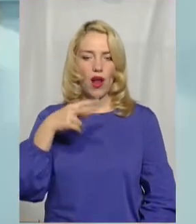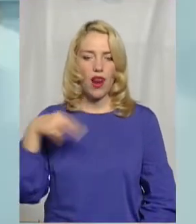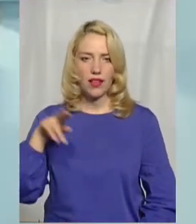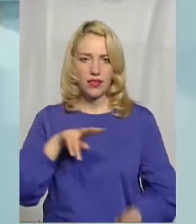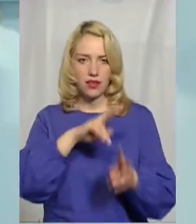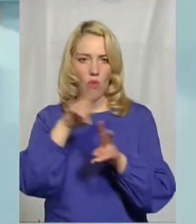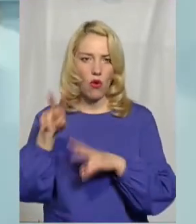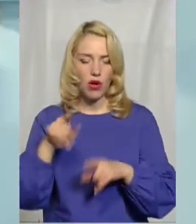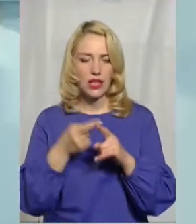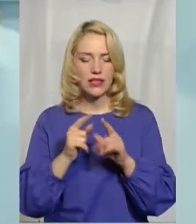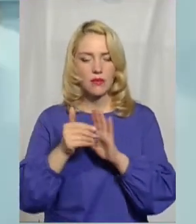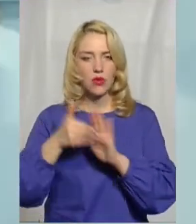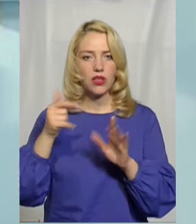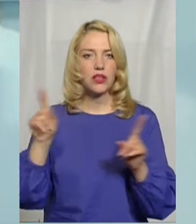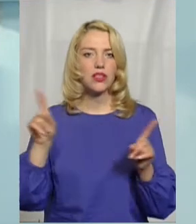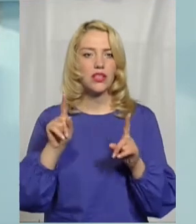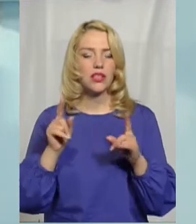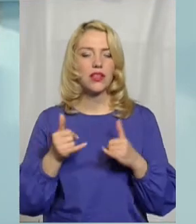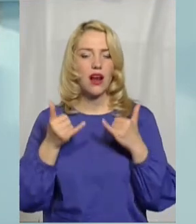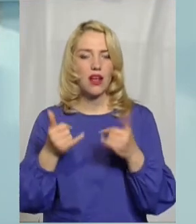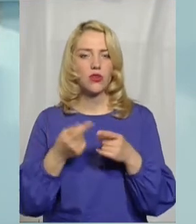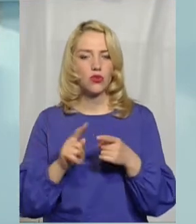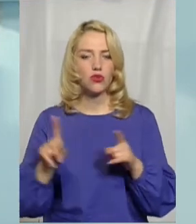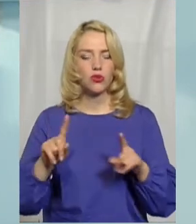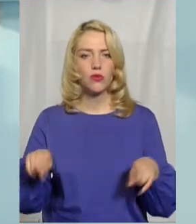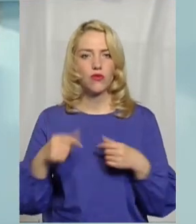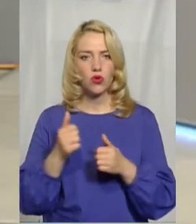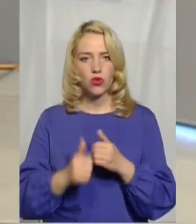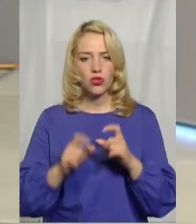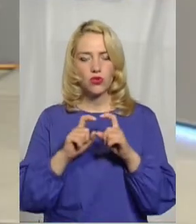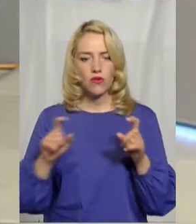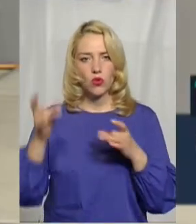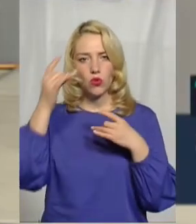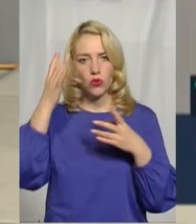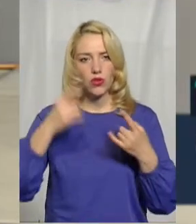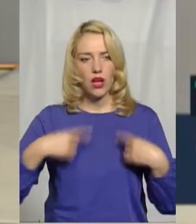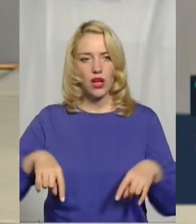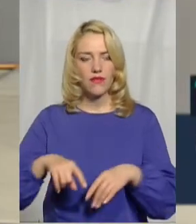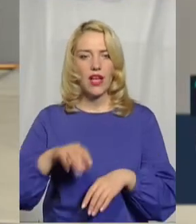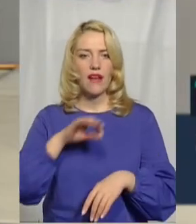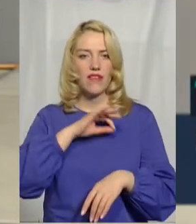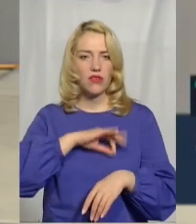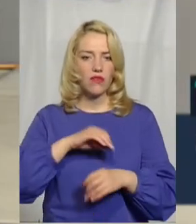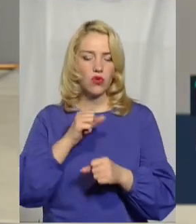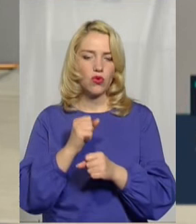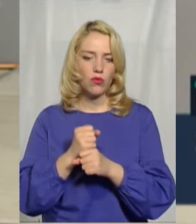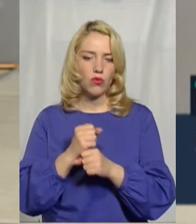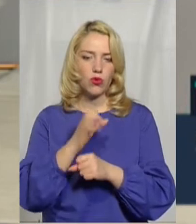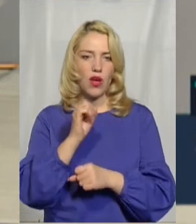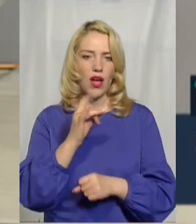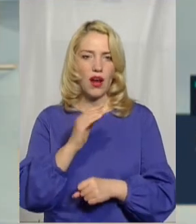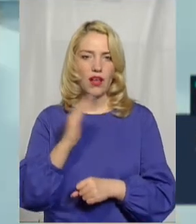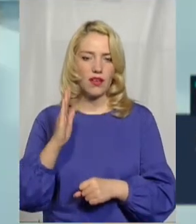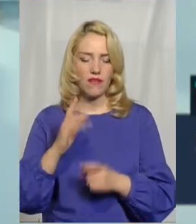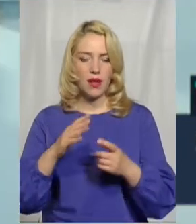він покликаний для того, щоб організувати в кожній установі культурної галузі ефективну роботу архівних